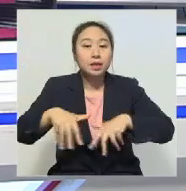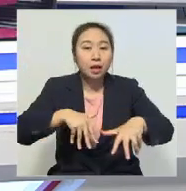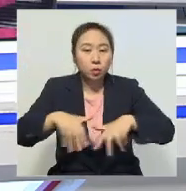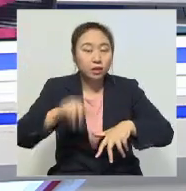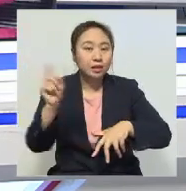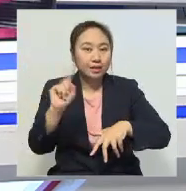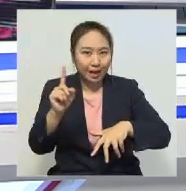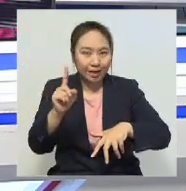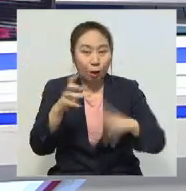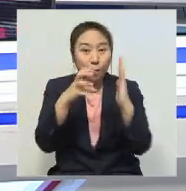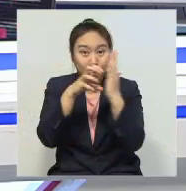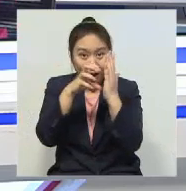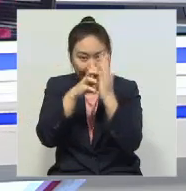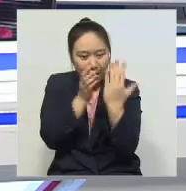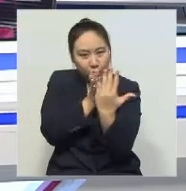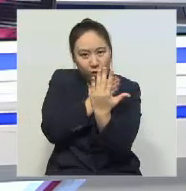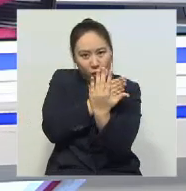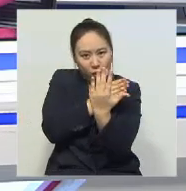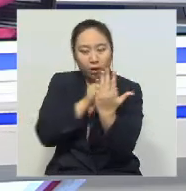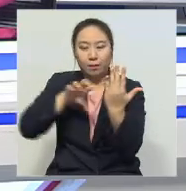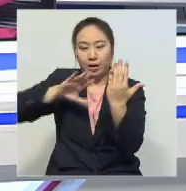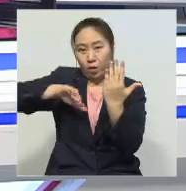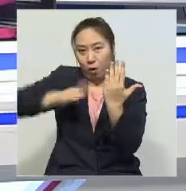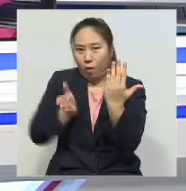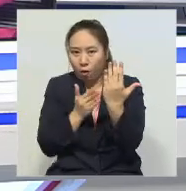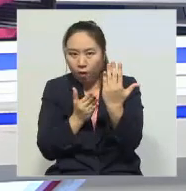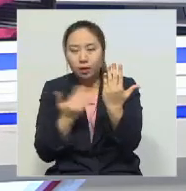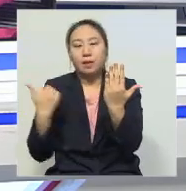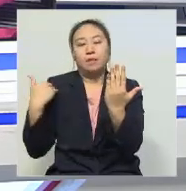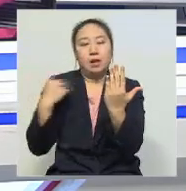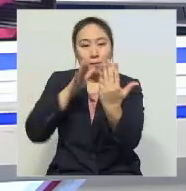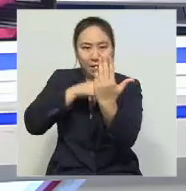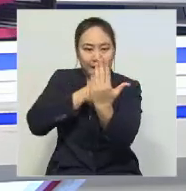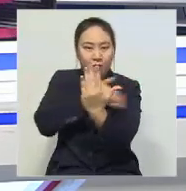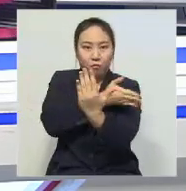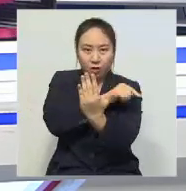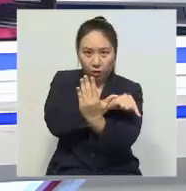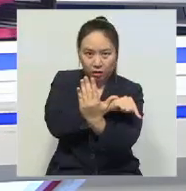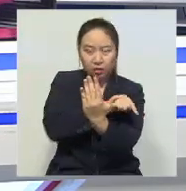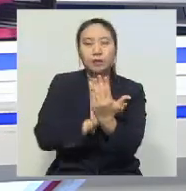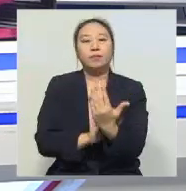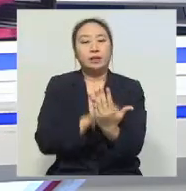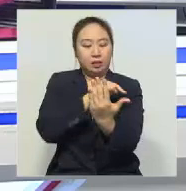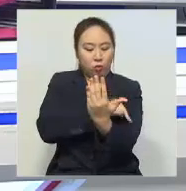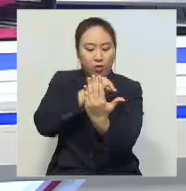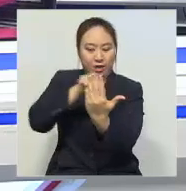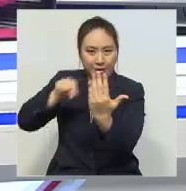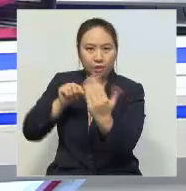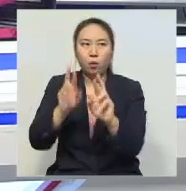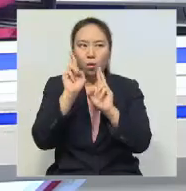ที่อยู่ด้านตะวันตกของภาคกลางภาคตะวันออกรวมไปถึงภาคใต้ฝั่งตะวันตกด้วยนะคะพื้นที่เหล่านี้ต้องเ